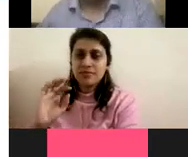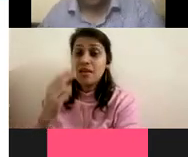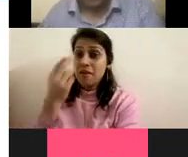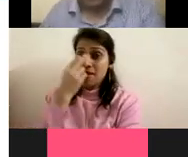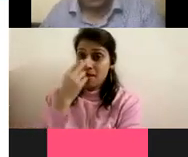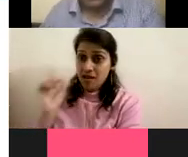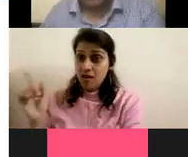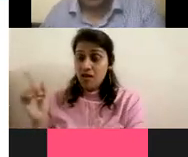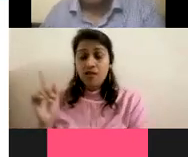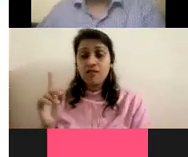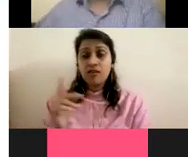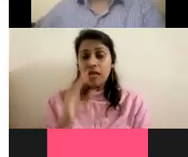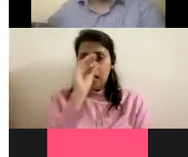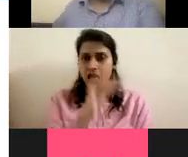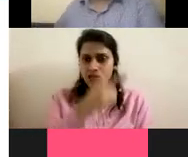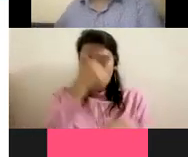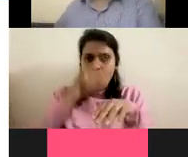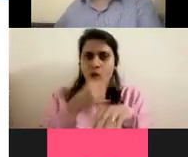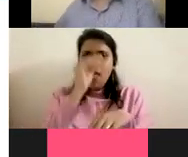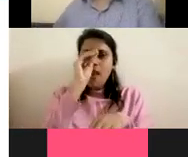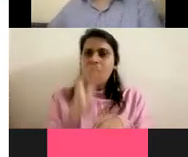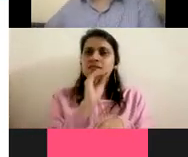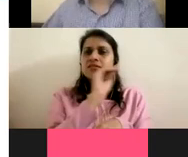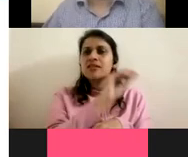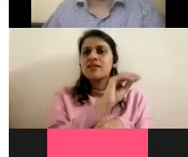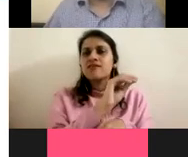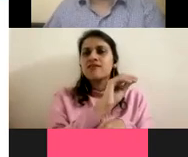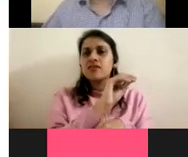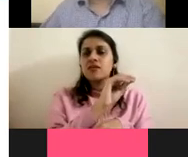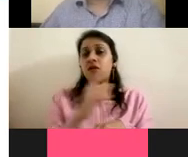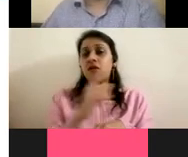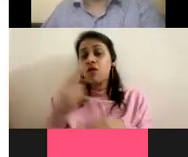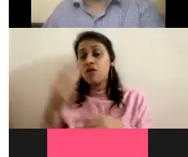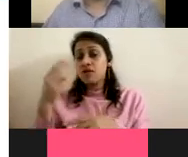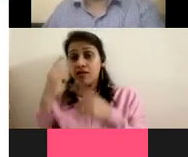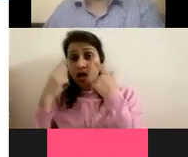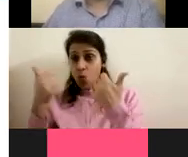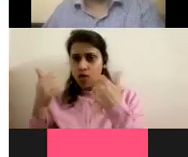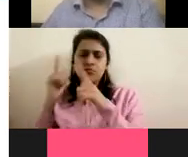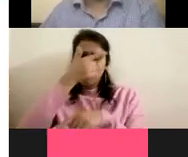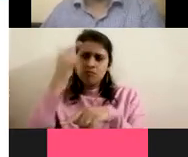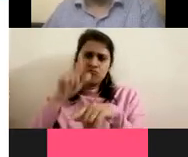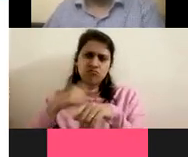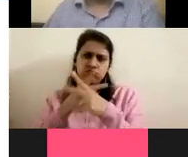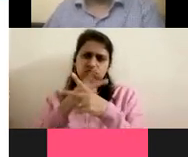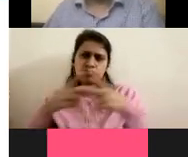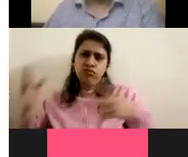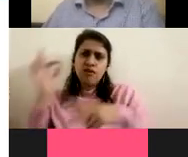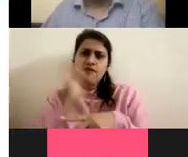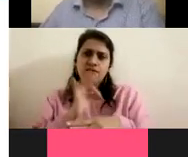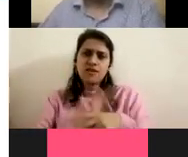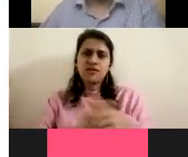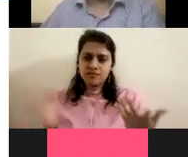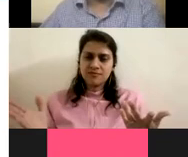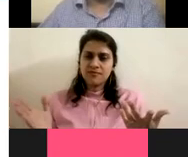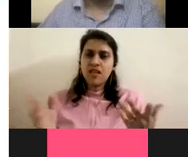कम अपॉर्चुनिटी मिलता है, इसलिए नहीं इंजीनियर बन पाता है, इसलिए उनका मोस्ट ऑफ देम आर दूसरे तरह के ग्रेजुएशन